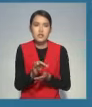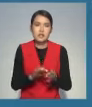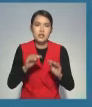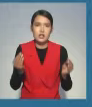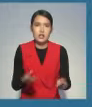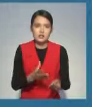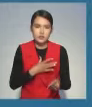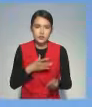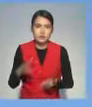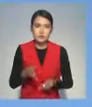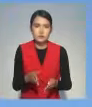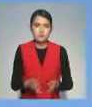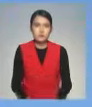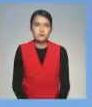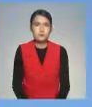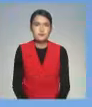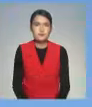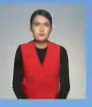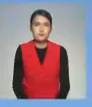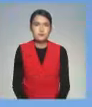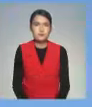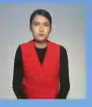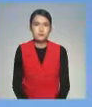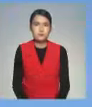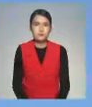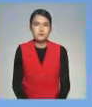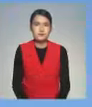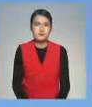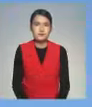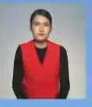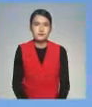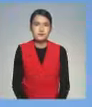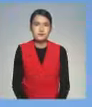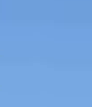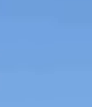пусть и стареньких. Анастасия Дроняк, Евгений Мутыль, Астана Таймс, Петропавловск.